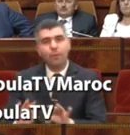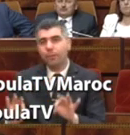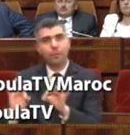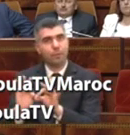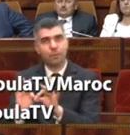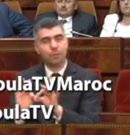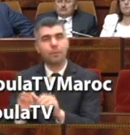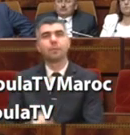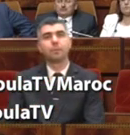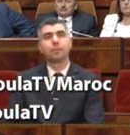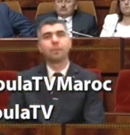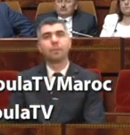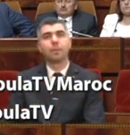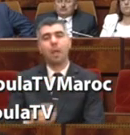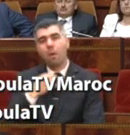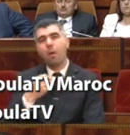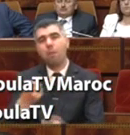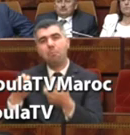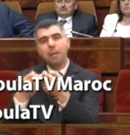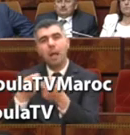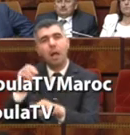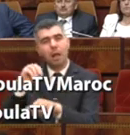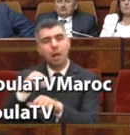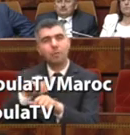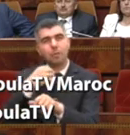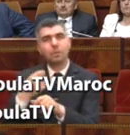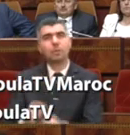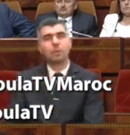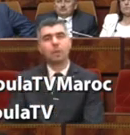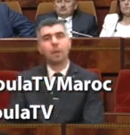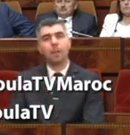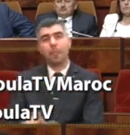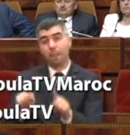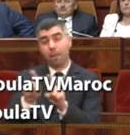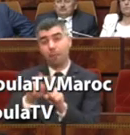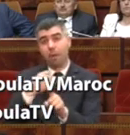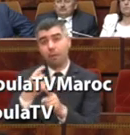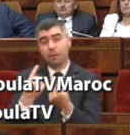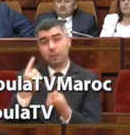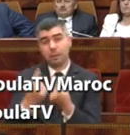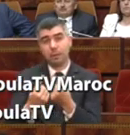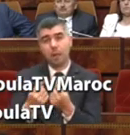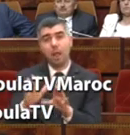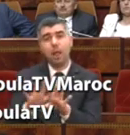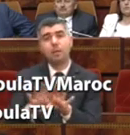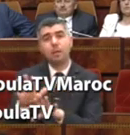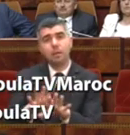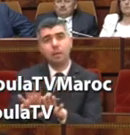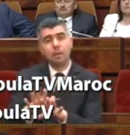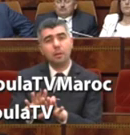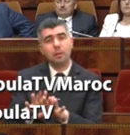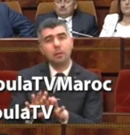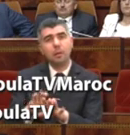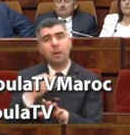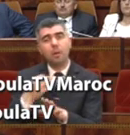الشروط. فسأعطيك مثال أيضا سيد الوزير، بالثانوية الإعدادية أصاد المتواجدة أيضا بإقليم تارودانت، انقطع عن